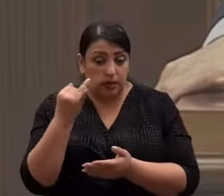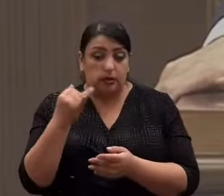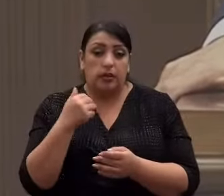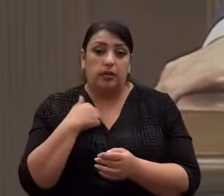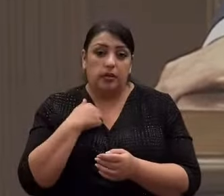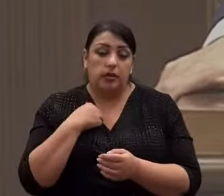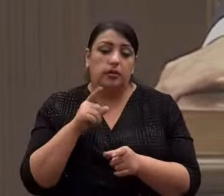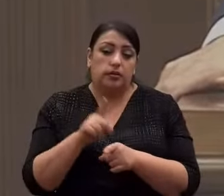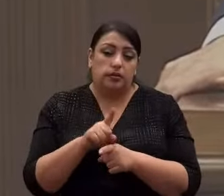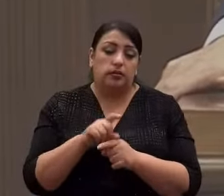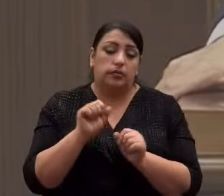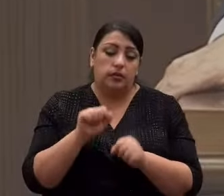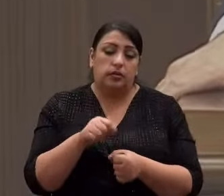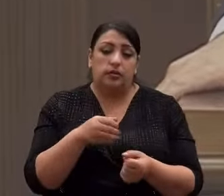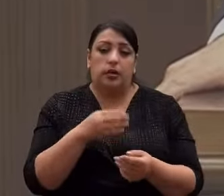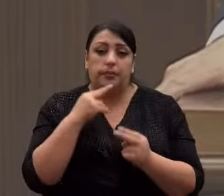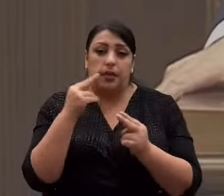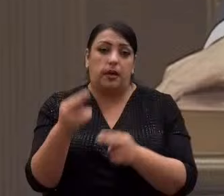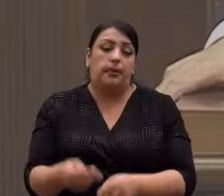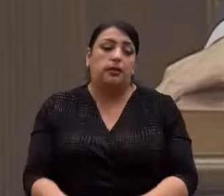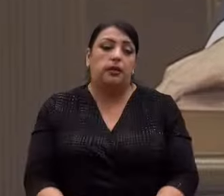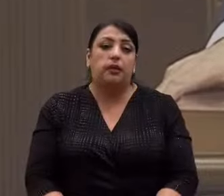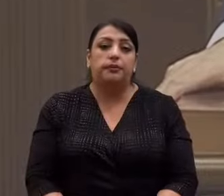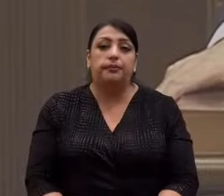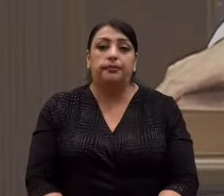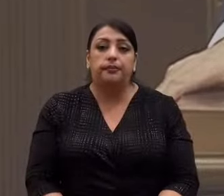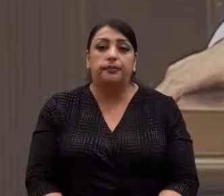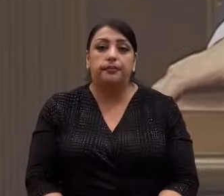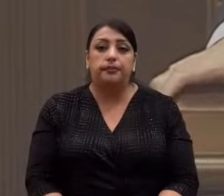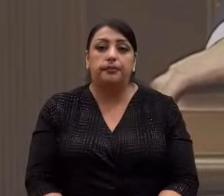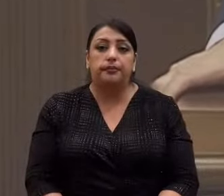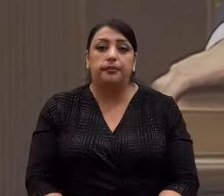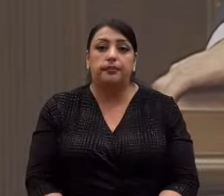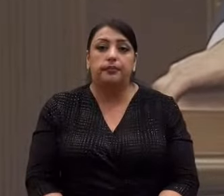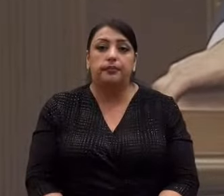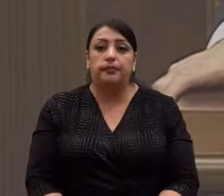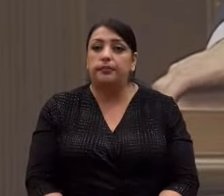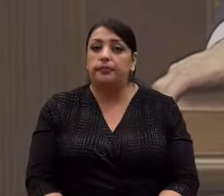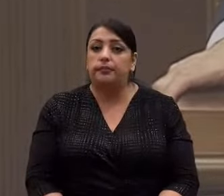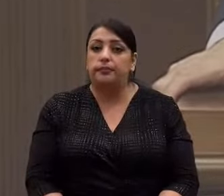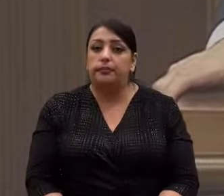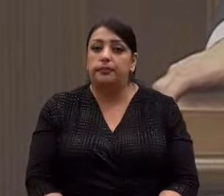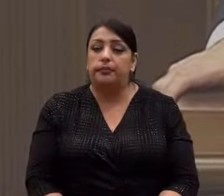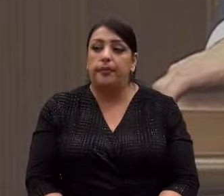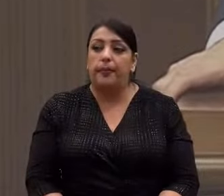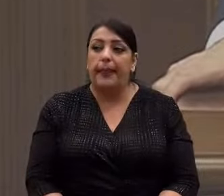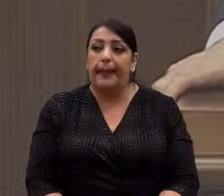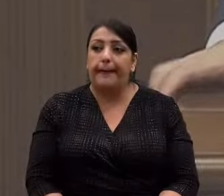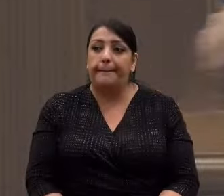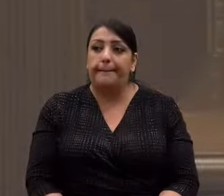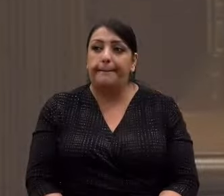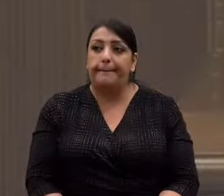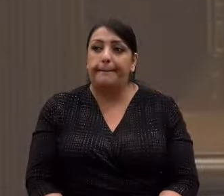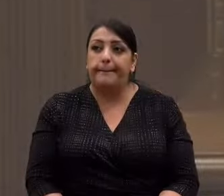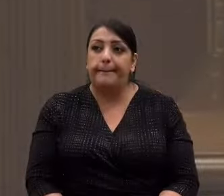եմ տրամադրել։ Շնորհակալություն, պարոն Աբազյան։